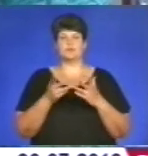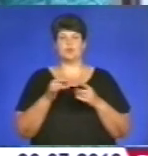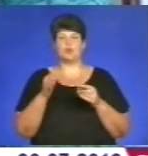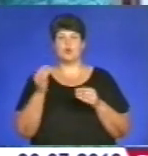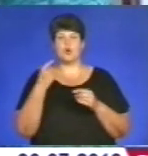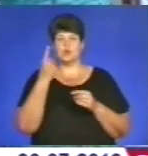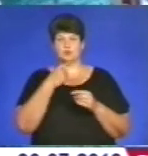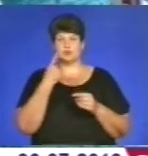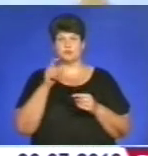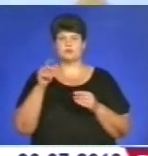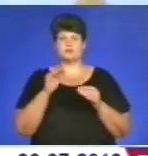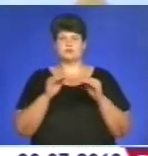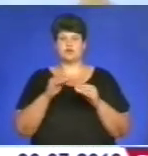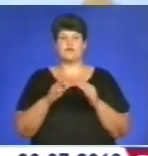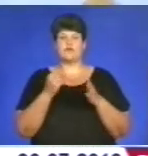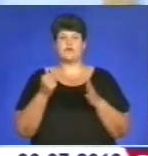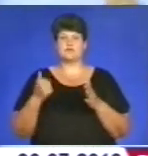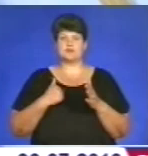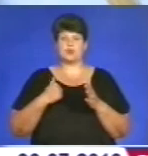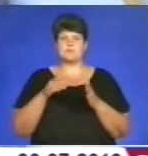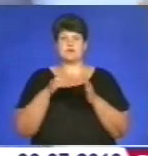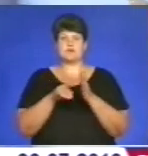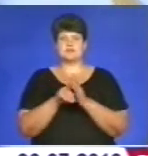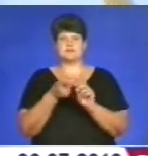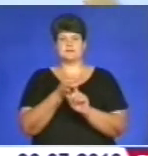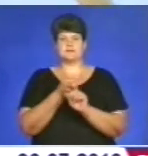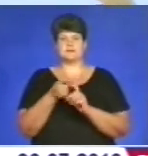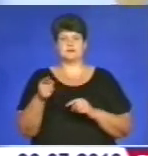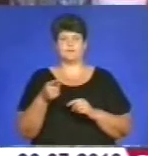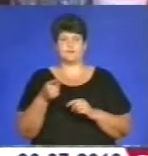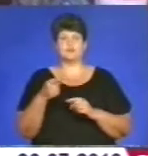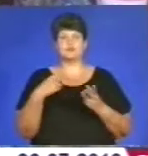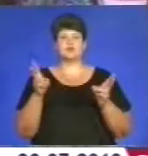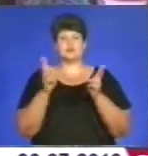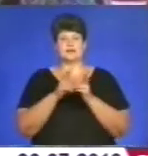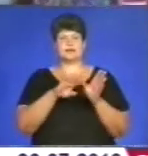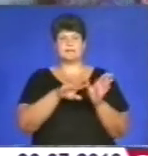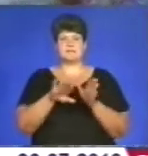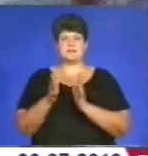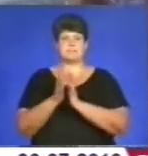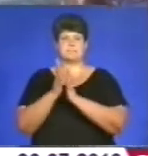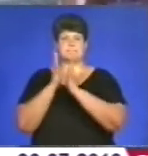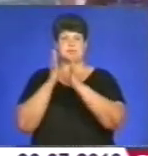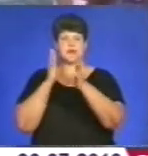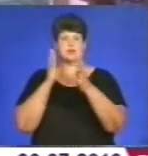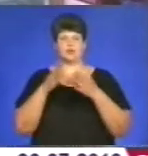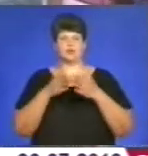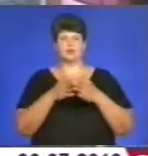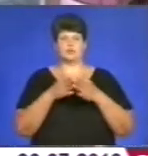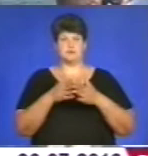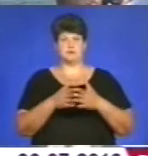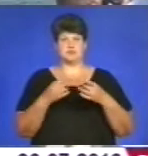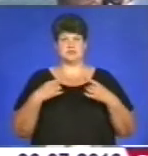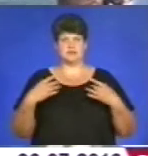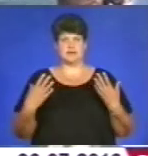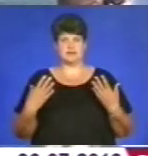складу військових підрозділів, закріплених за Тернопільщиною. Вони зустрілися після параду кораблів під час військово-спортивного свята.